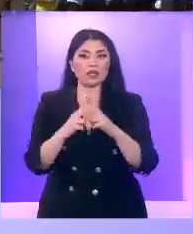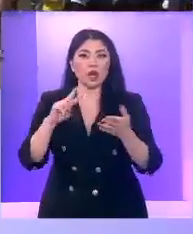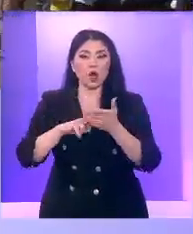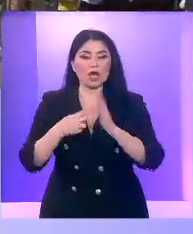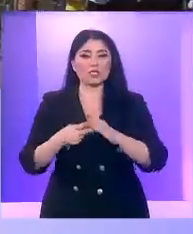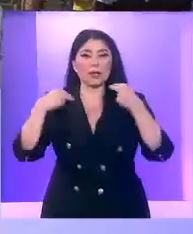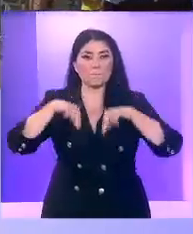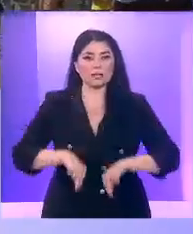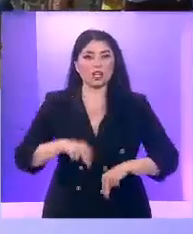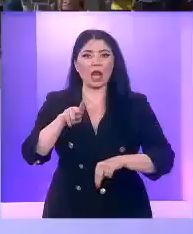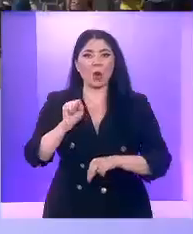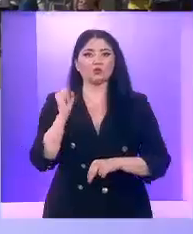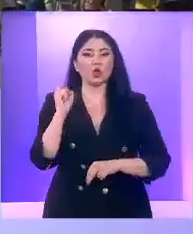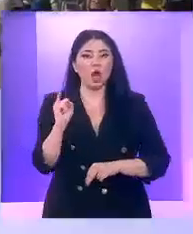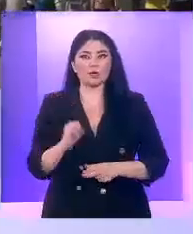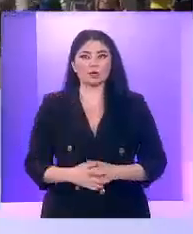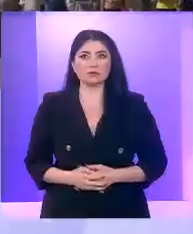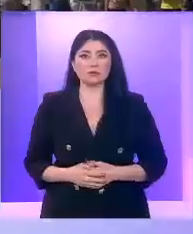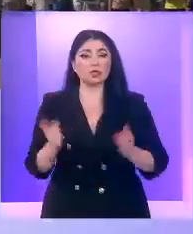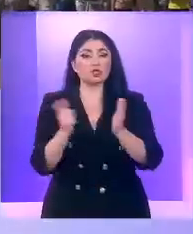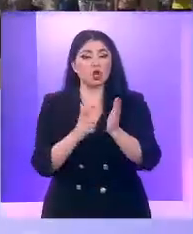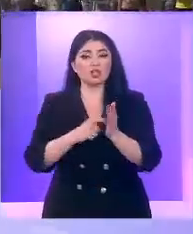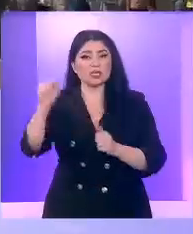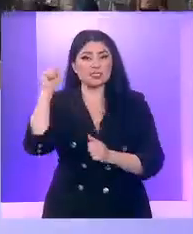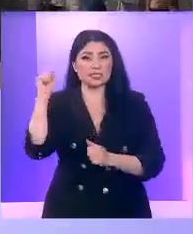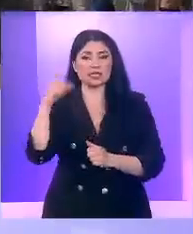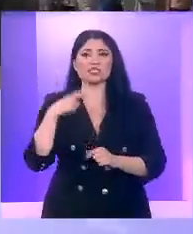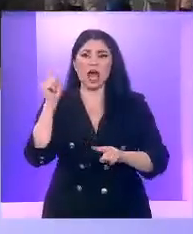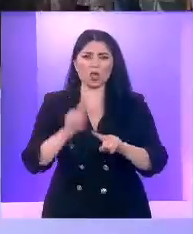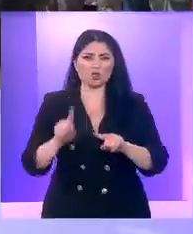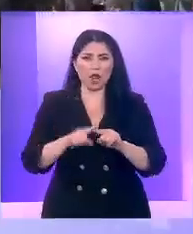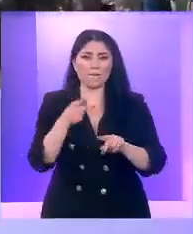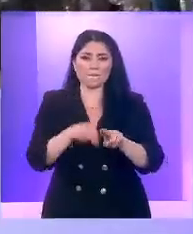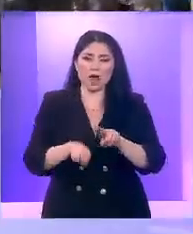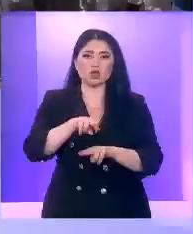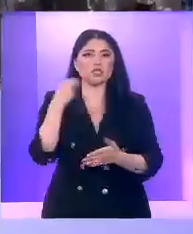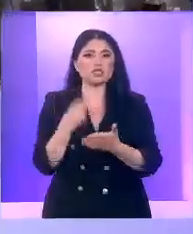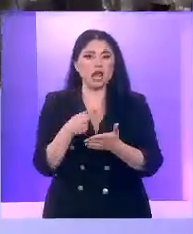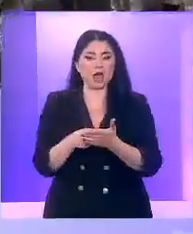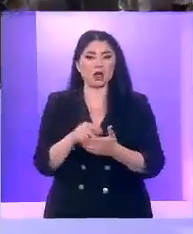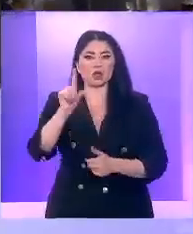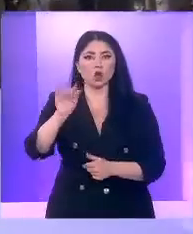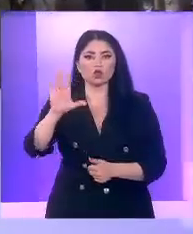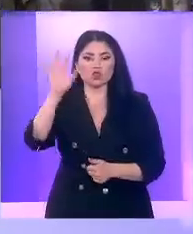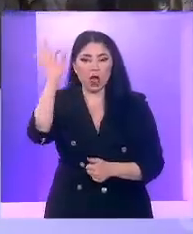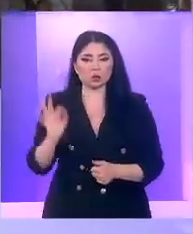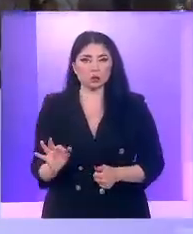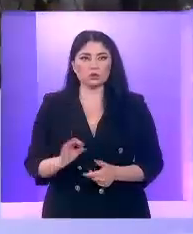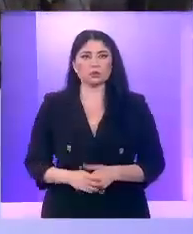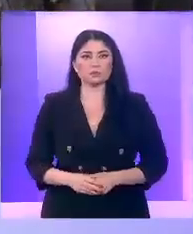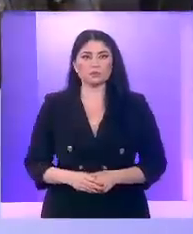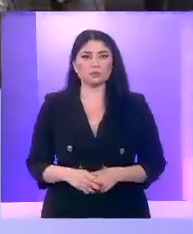organizată de președintele Klaus Iohannis. Revendicările sindicaliștilor sunt aceleași, majorarea salarială de